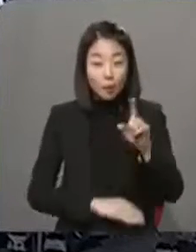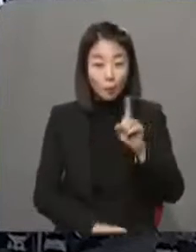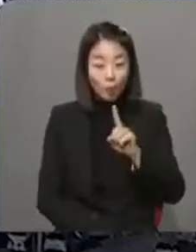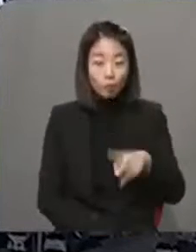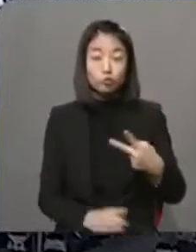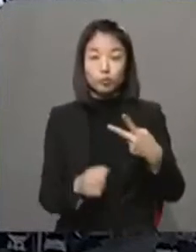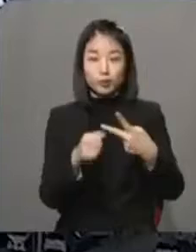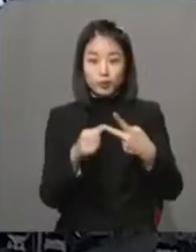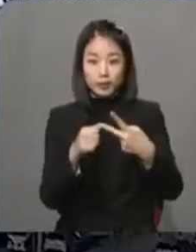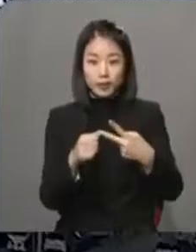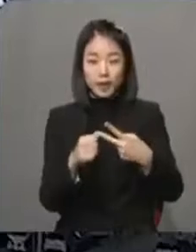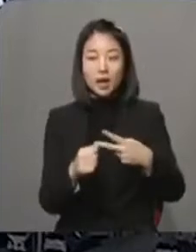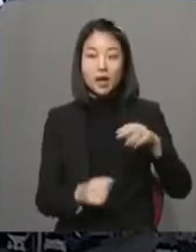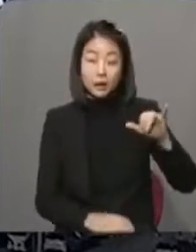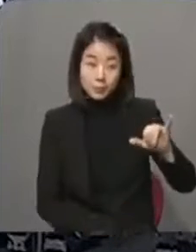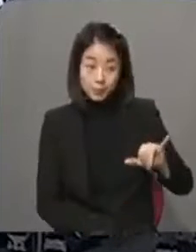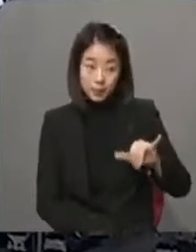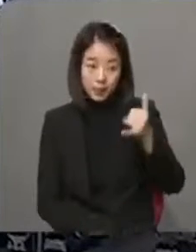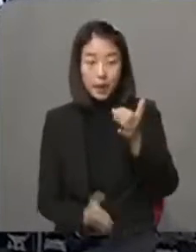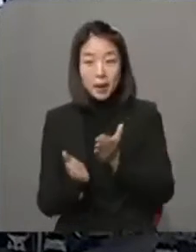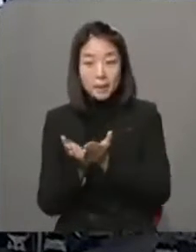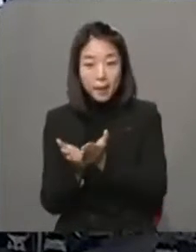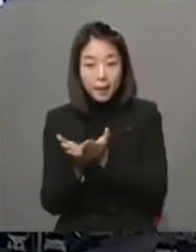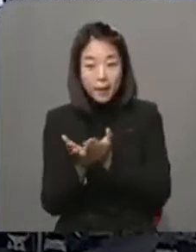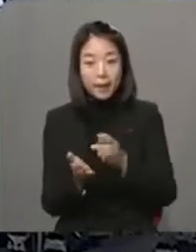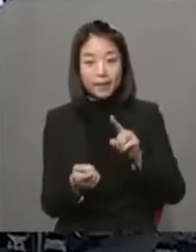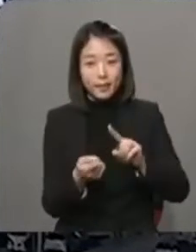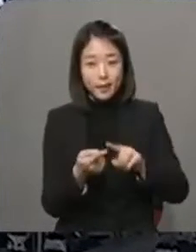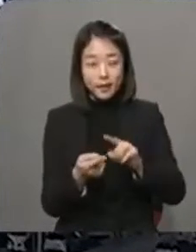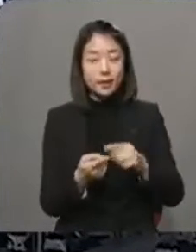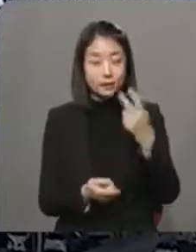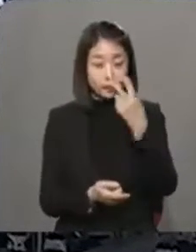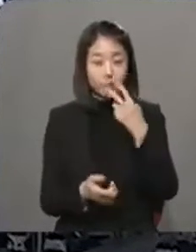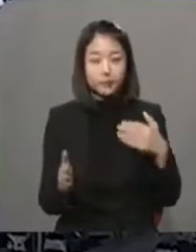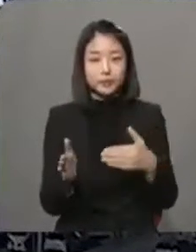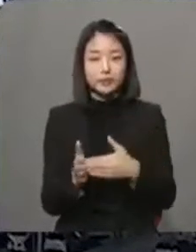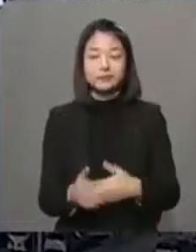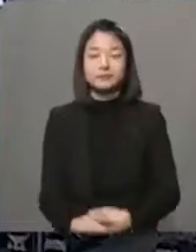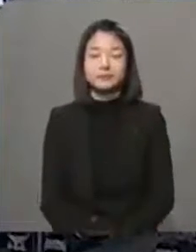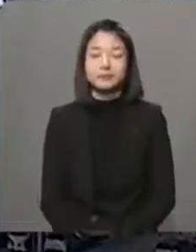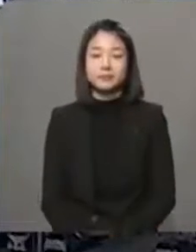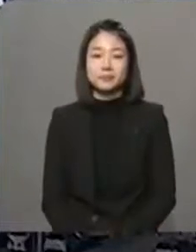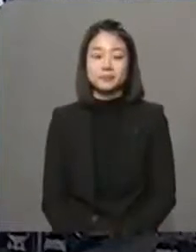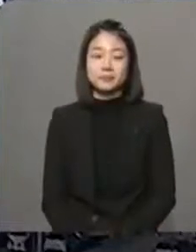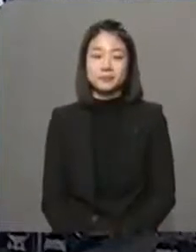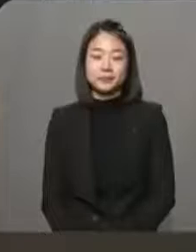두번째 순서로 항공 해운 분야를 짚어봤습니다 조연주 기자가 보도합니다